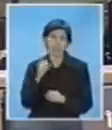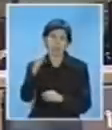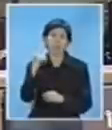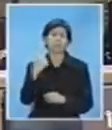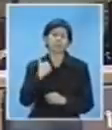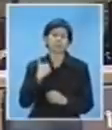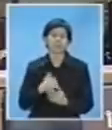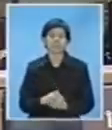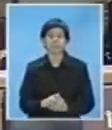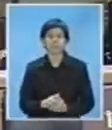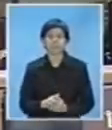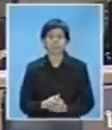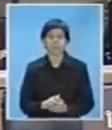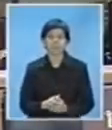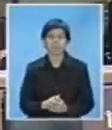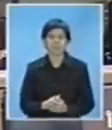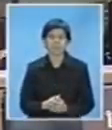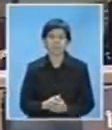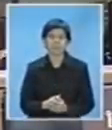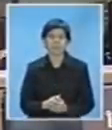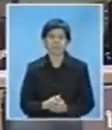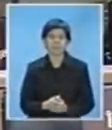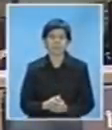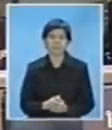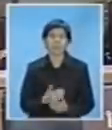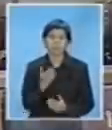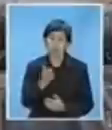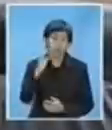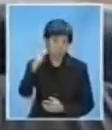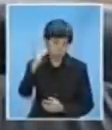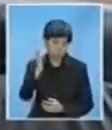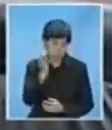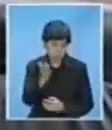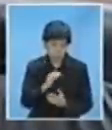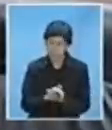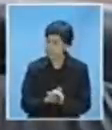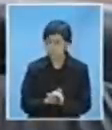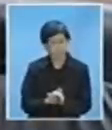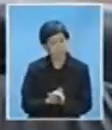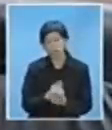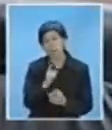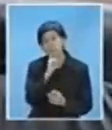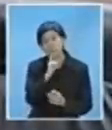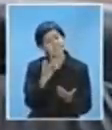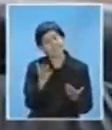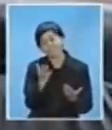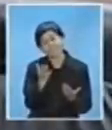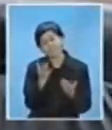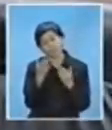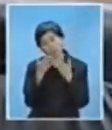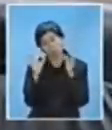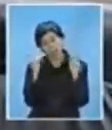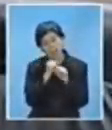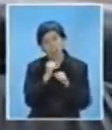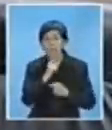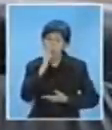ค่ะ ท่านประธานครับขออนุญาตครับที่ท่านสมาชิกพูดเนี่ยเป็นการเอ่ยแบบลอยๆนะครับท่านประธานครับถ้าพูดจาก